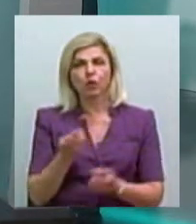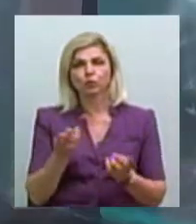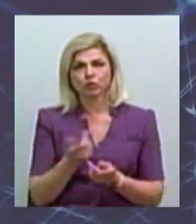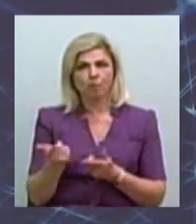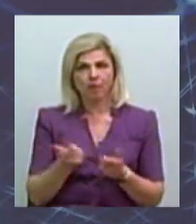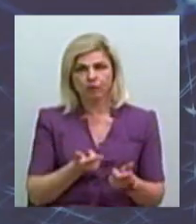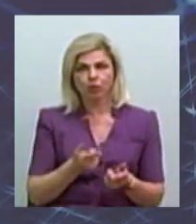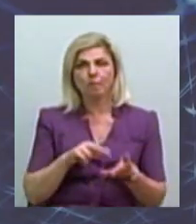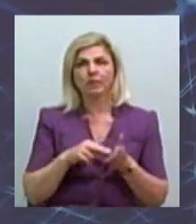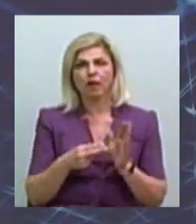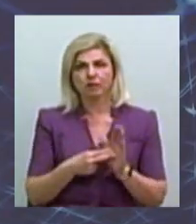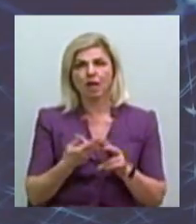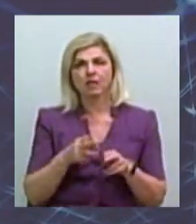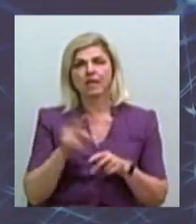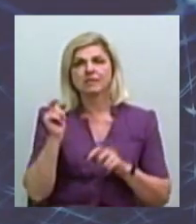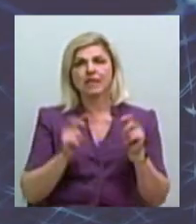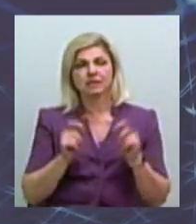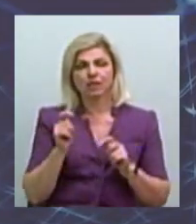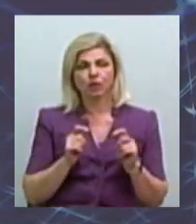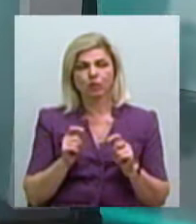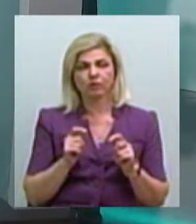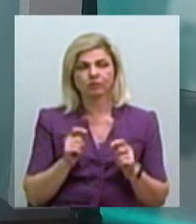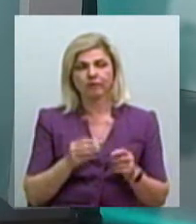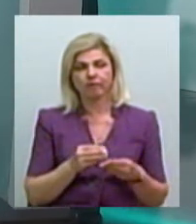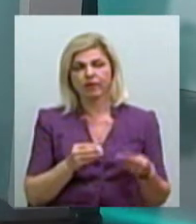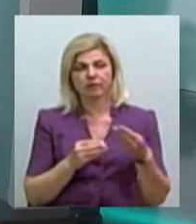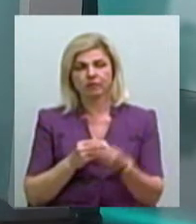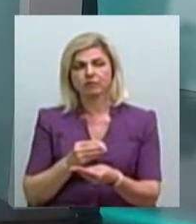подготовить. Планируем на эту сессию вынести...